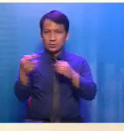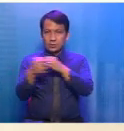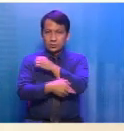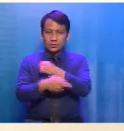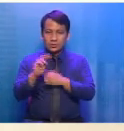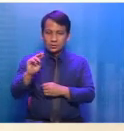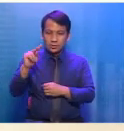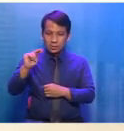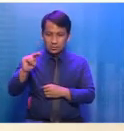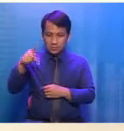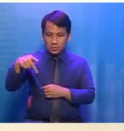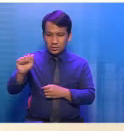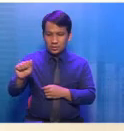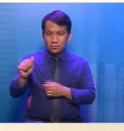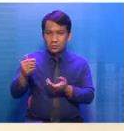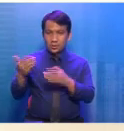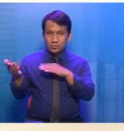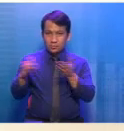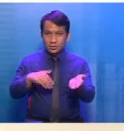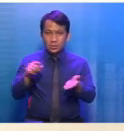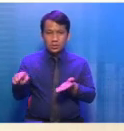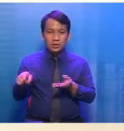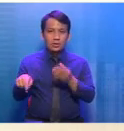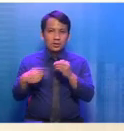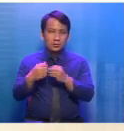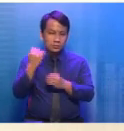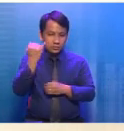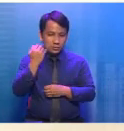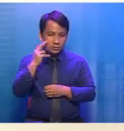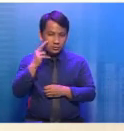People's Army matapos mapatay ang kanilang kasama na si